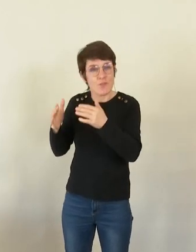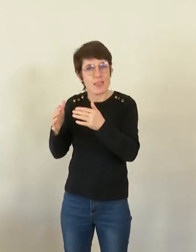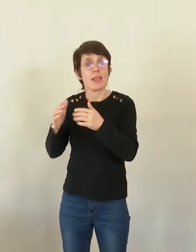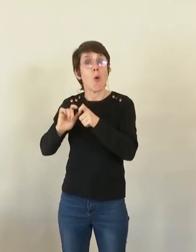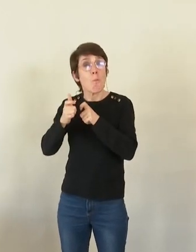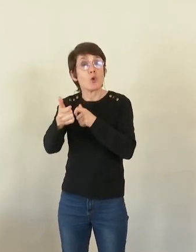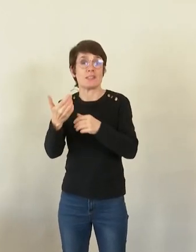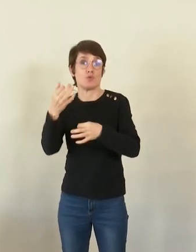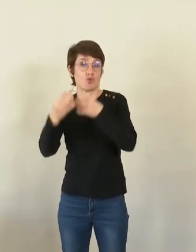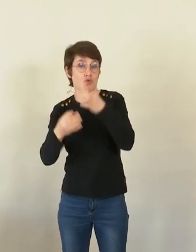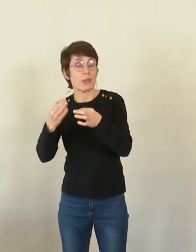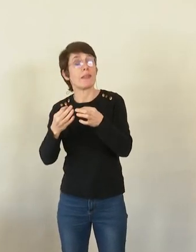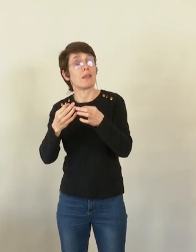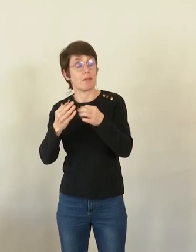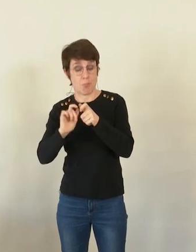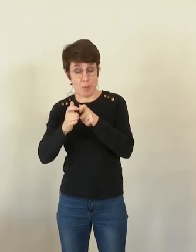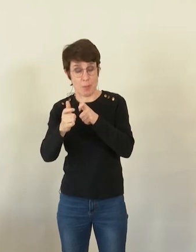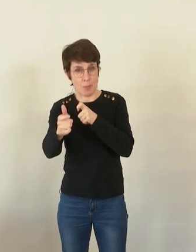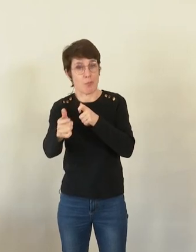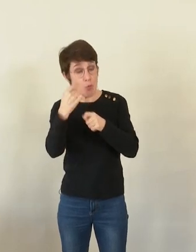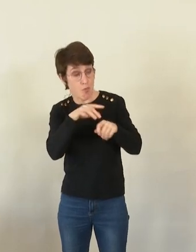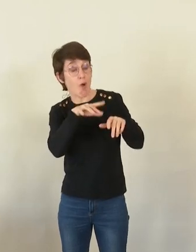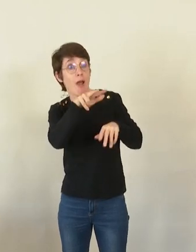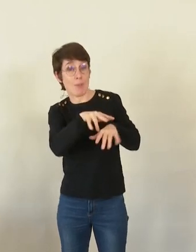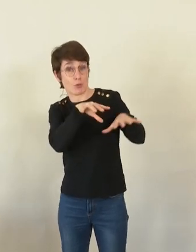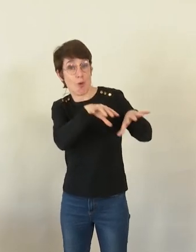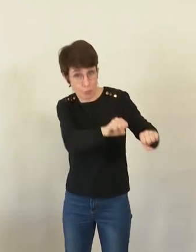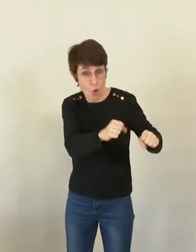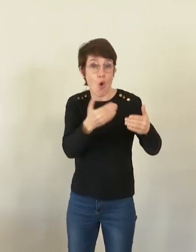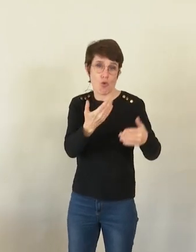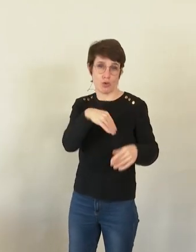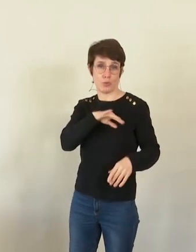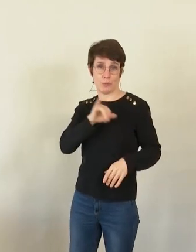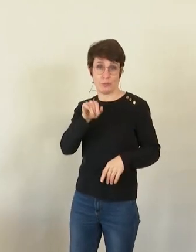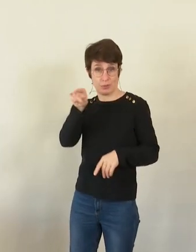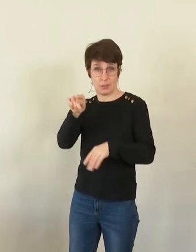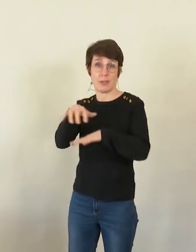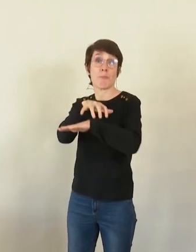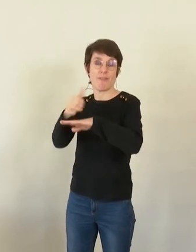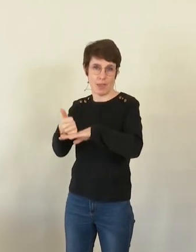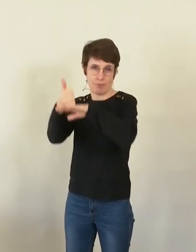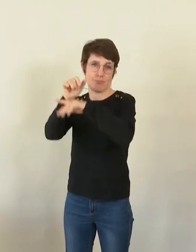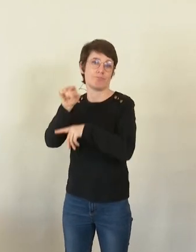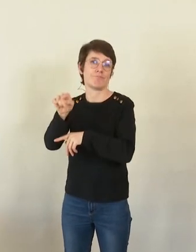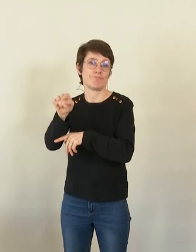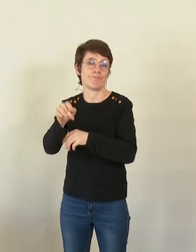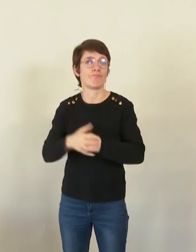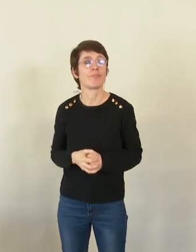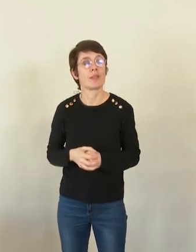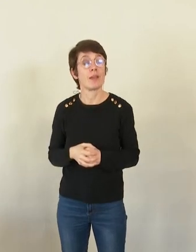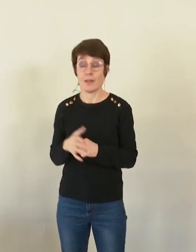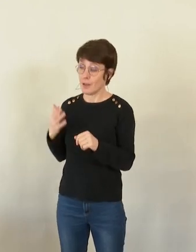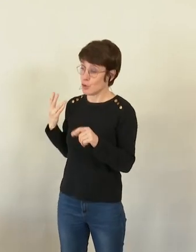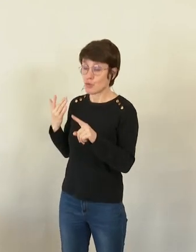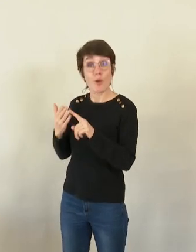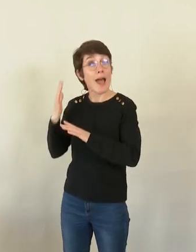de réquisitionn les logements sont essentiellement aujourd'hui entre les mains du préfet ce travail qui avait qui s'était amorcé plutôt